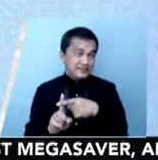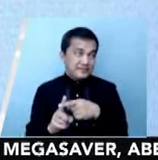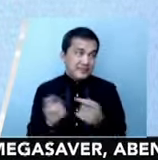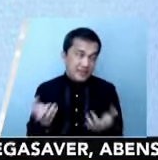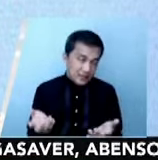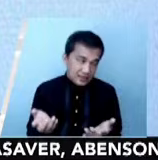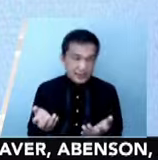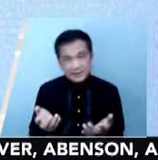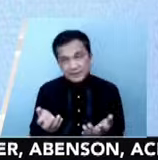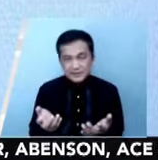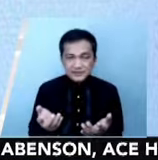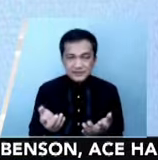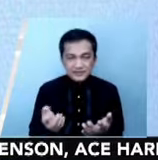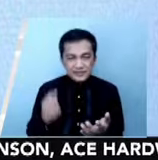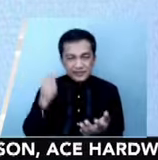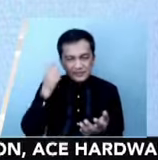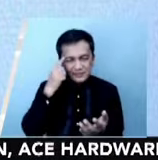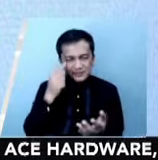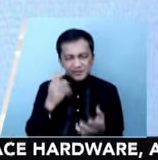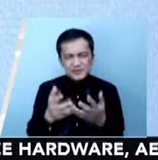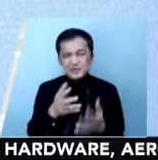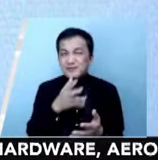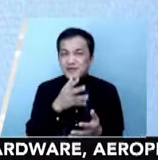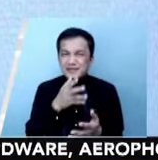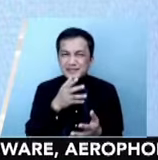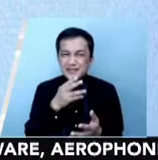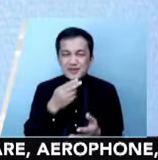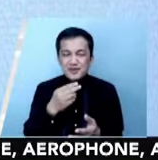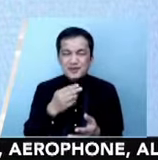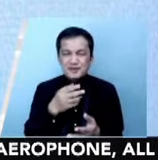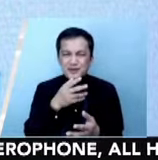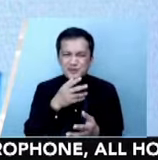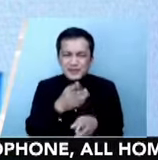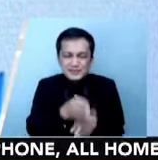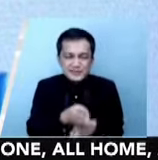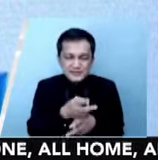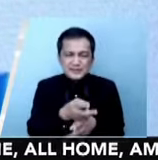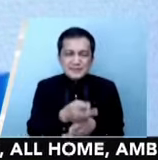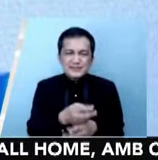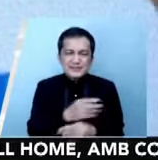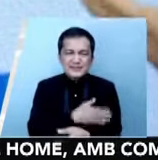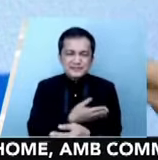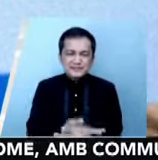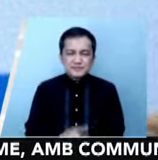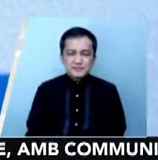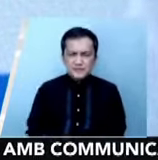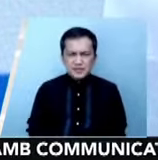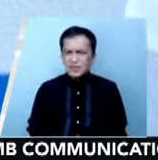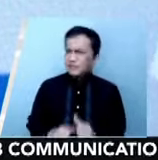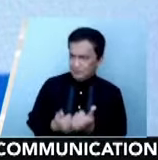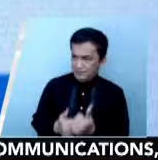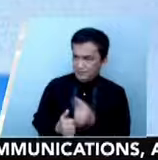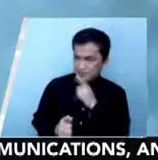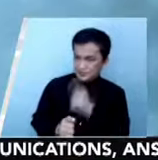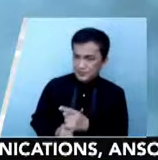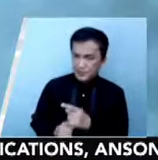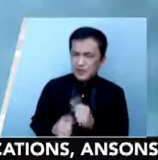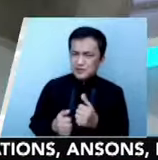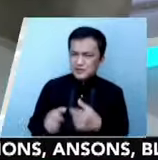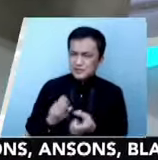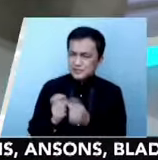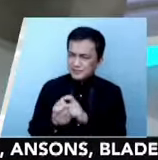I think motherhood din siguro. Really? You think that? How has it changed you? Aside from it adding to your